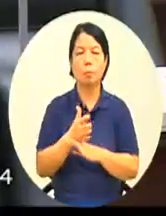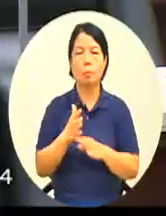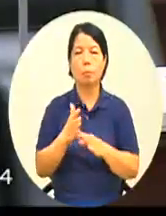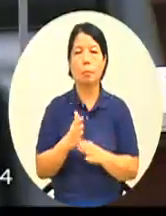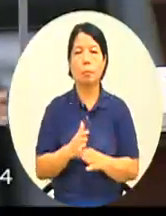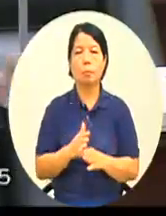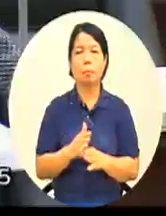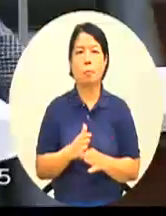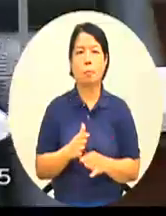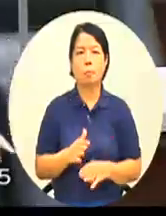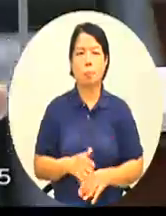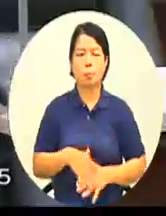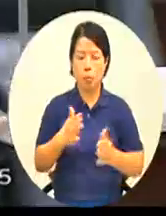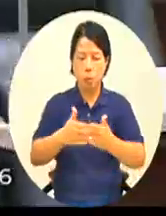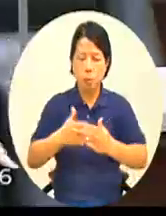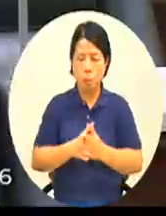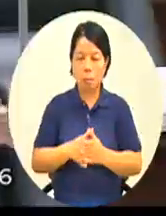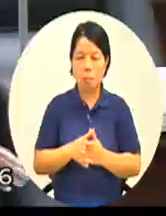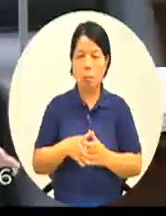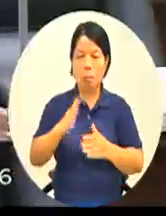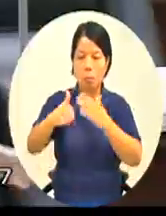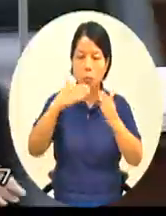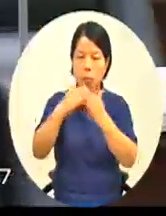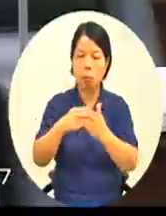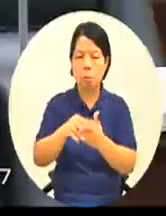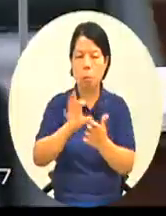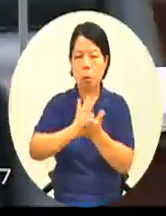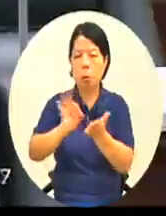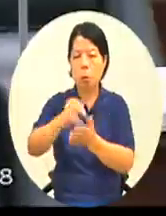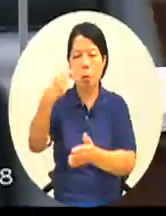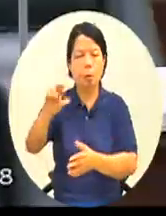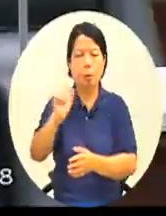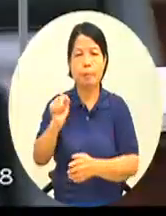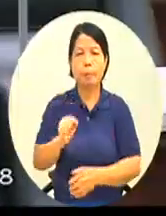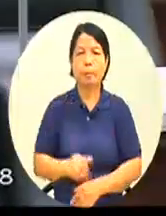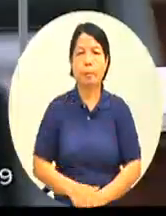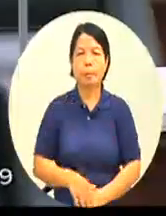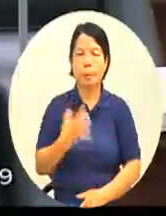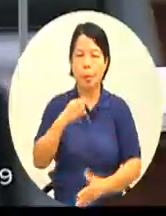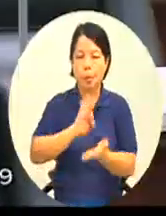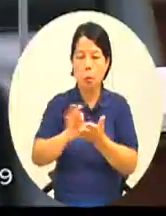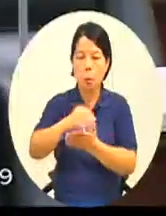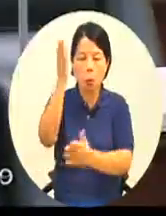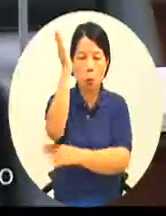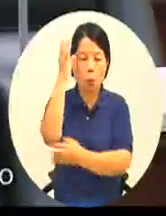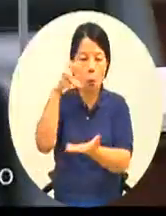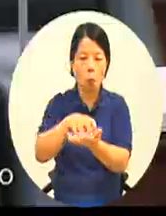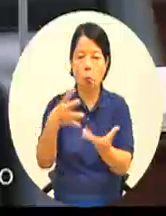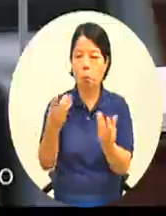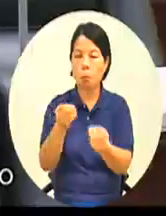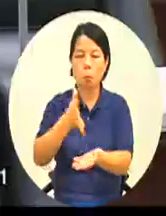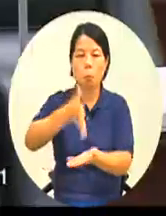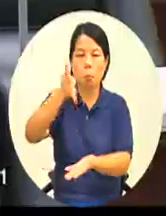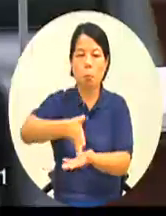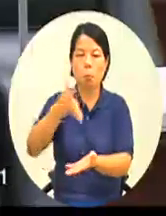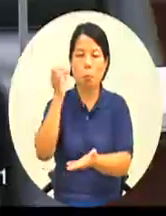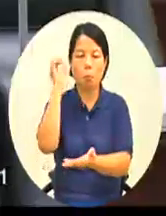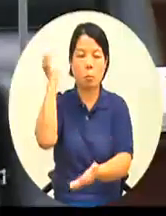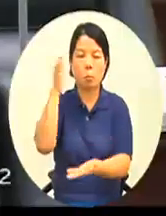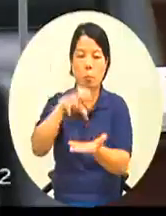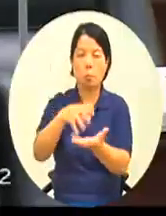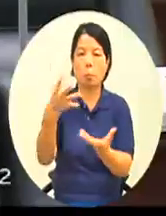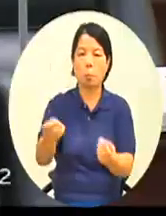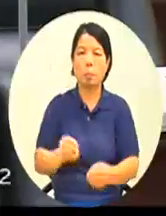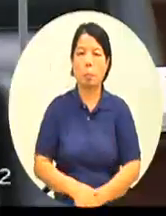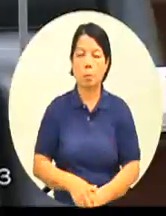要退役了这些学校已经不能再使用，甚至是它没有使用执照、没有建造的。那像这样的